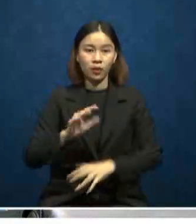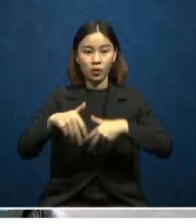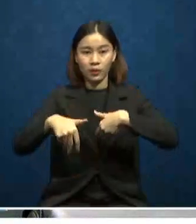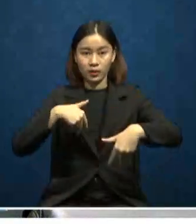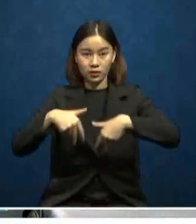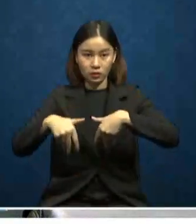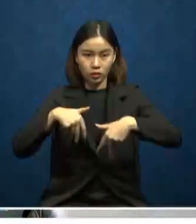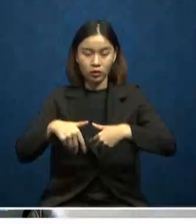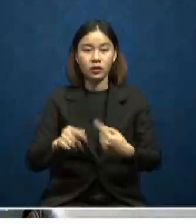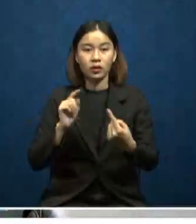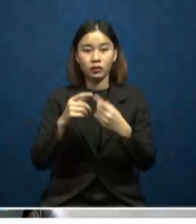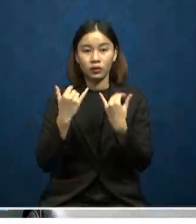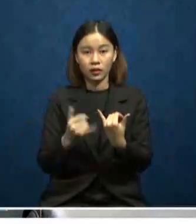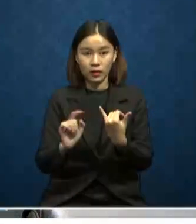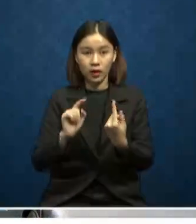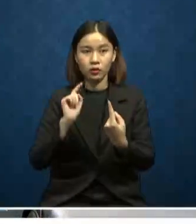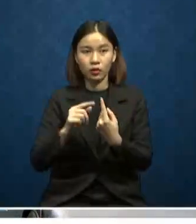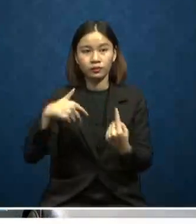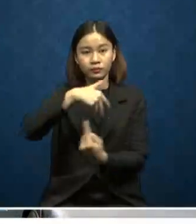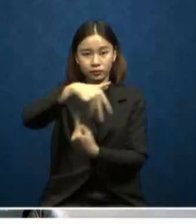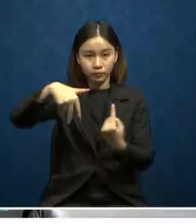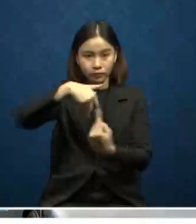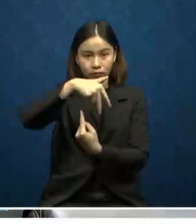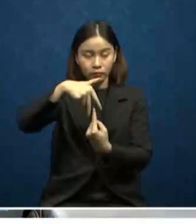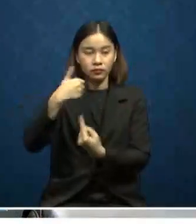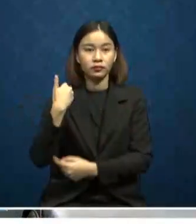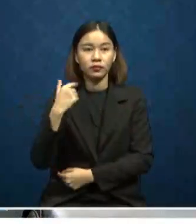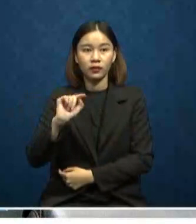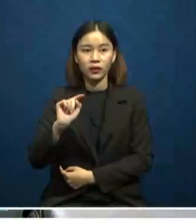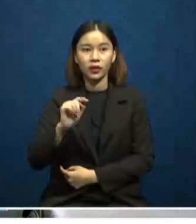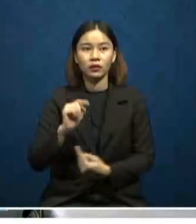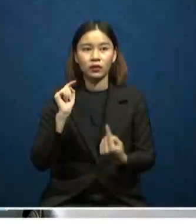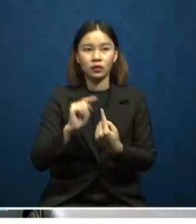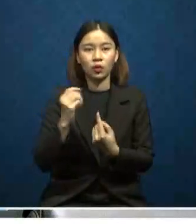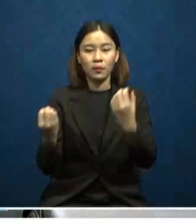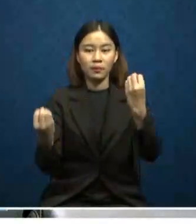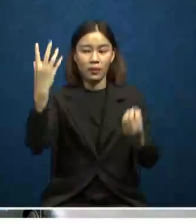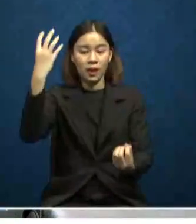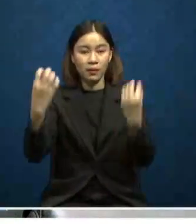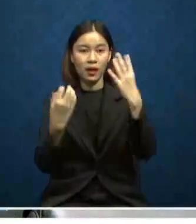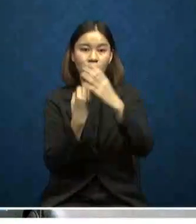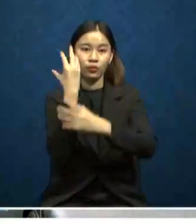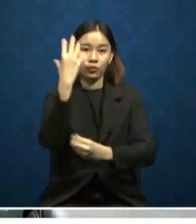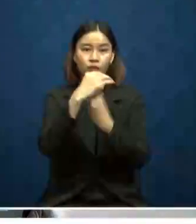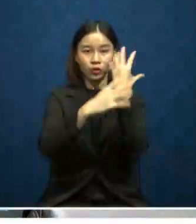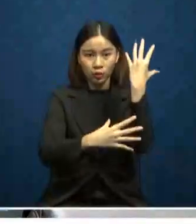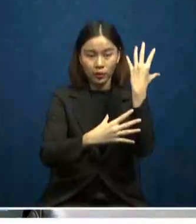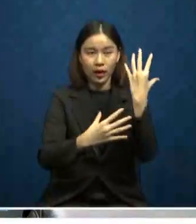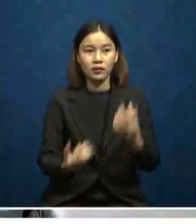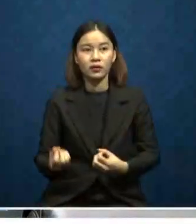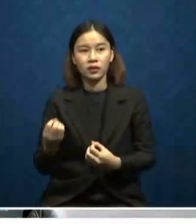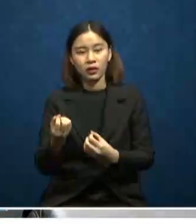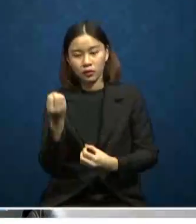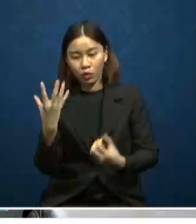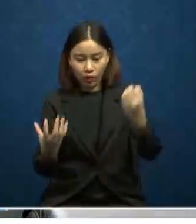ชนซึ่งประเด็นในเรื่องของสภาพแวดล้อมมันรวมทั้งไม่ว่าจะเป็นเรื่องของป่าไม้ต้นไม้สุมทุมพุ่มไม้ที่